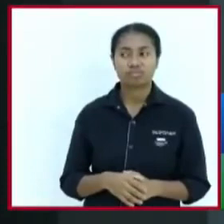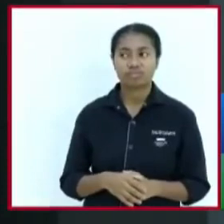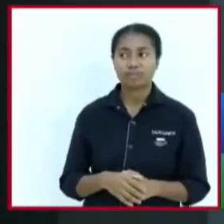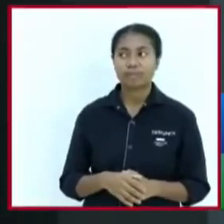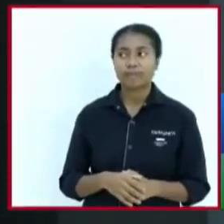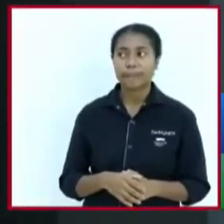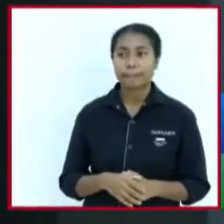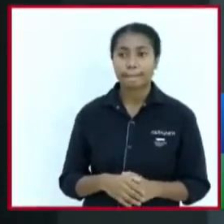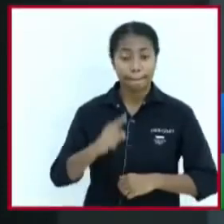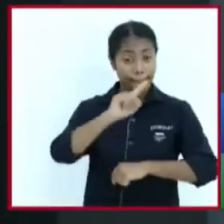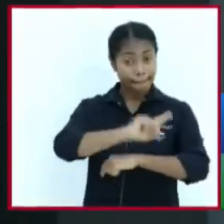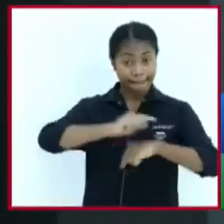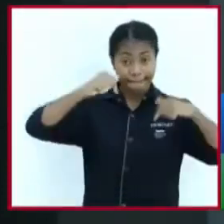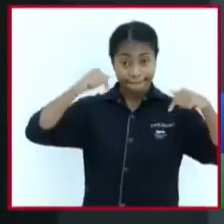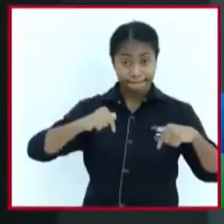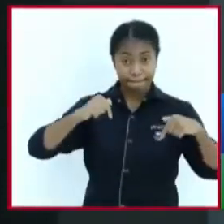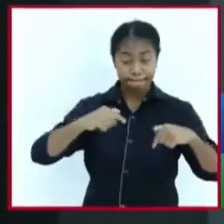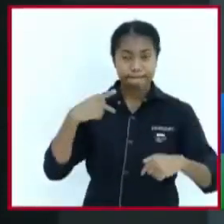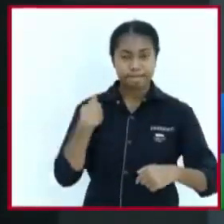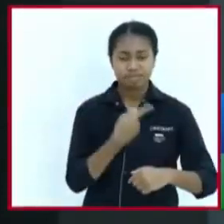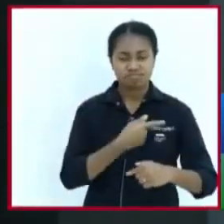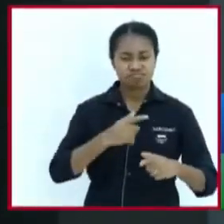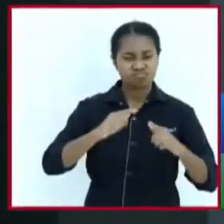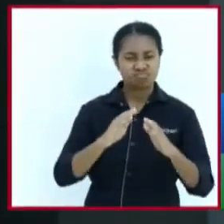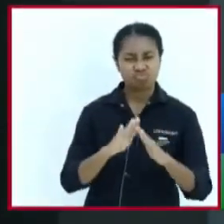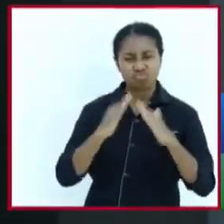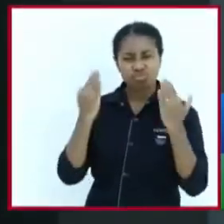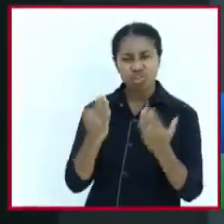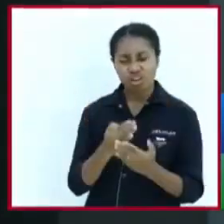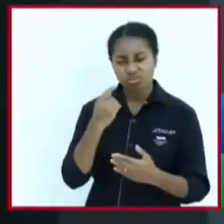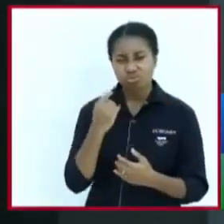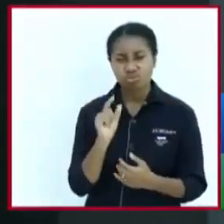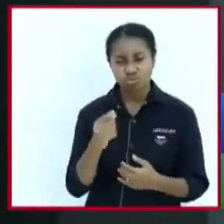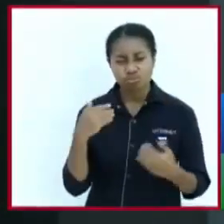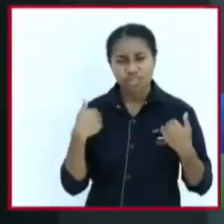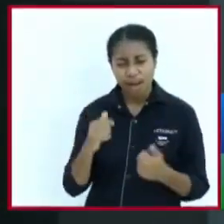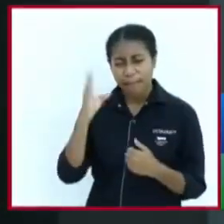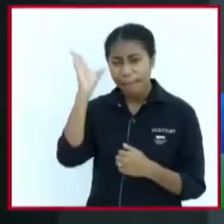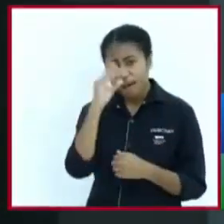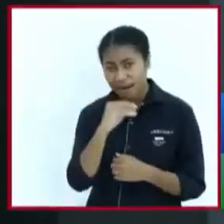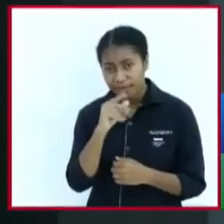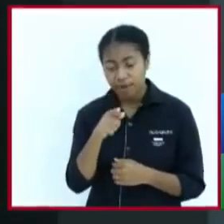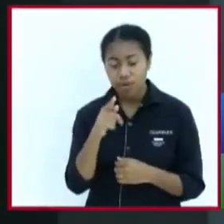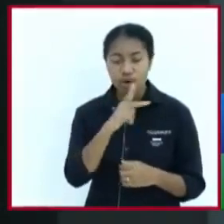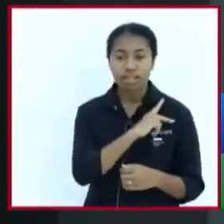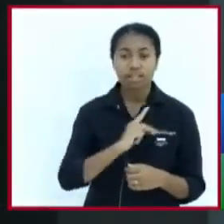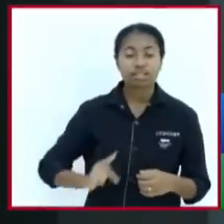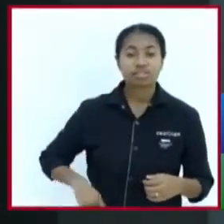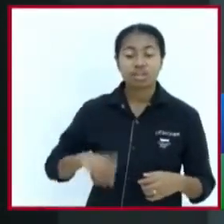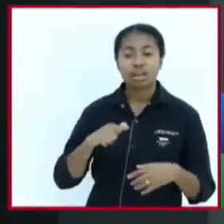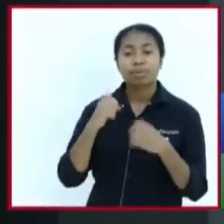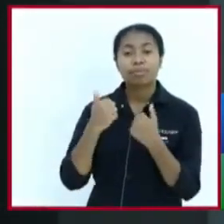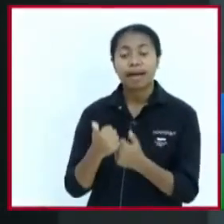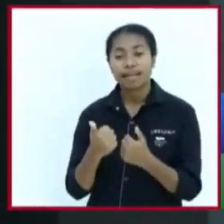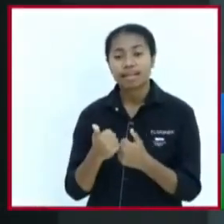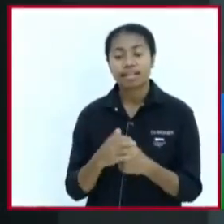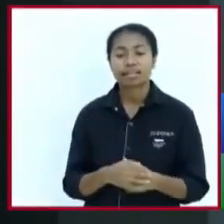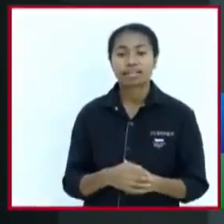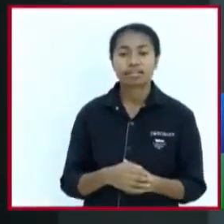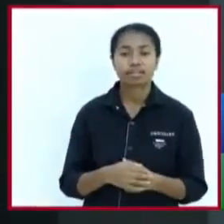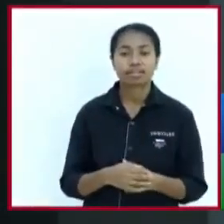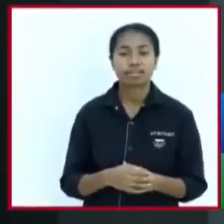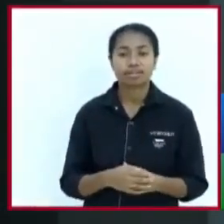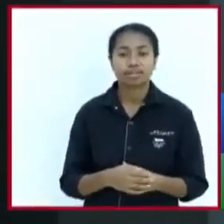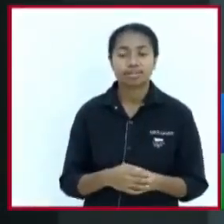Hai hari ini kita dibukakan untuk mengerti bahwa Kristus yang terbaik ke Kristen Arab sistem kepercayaan yang